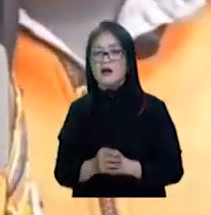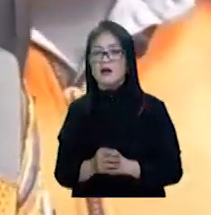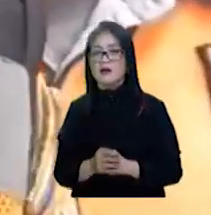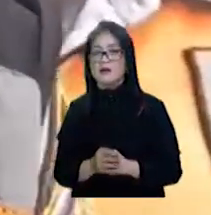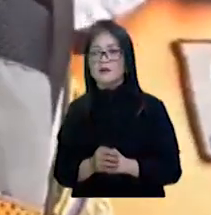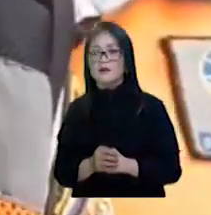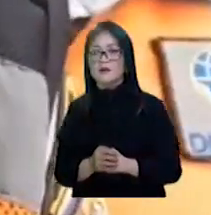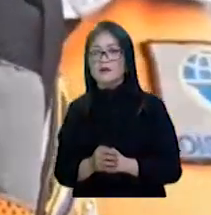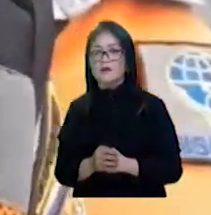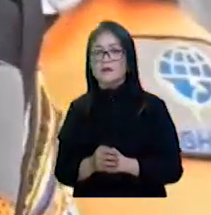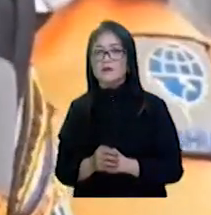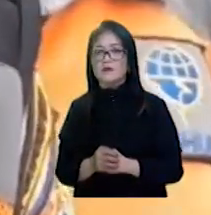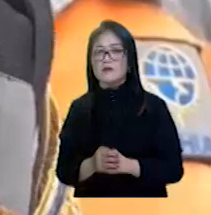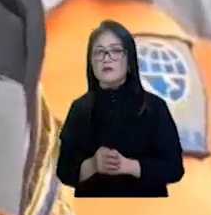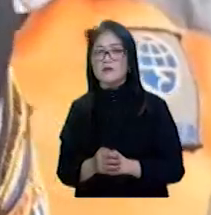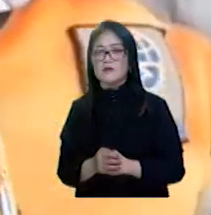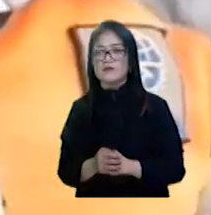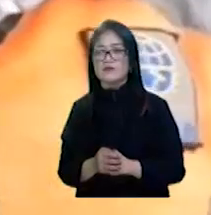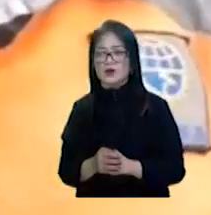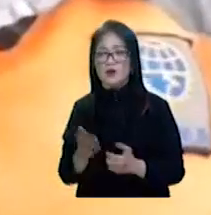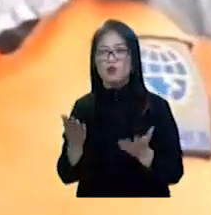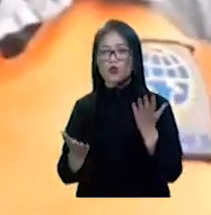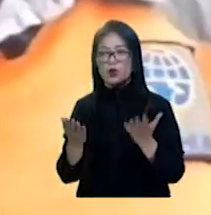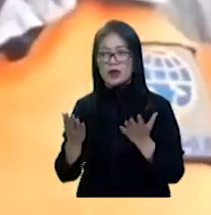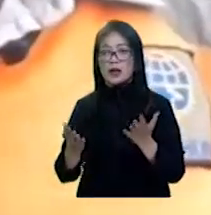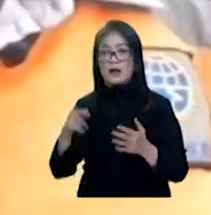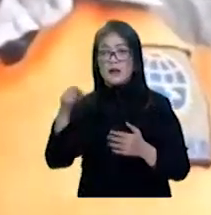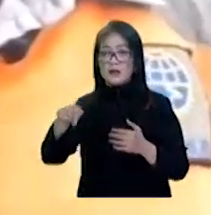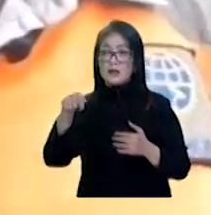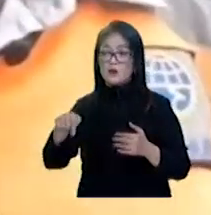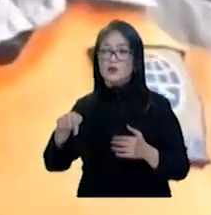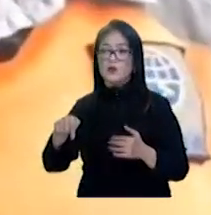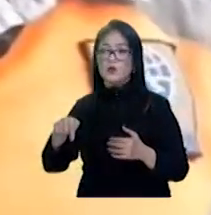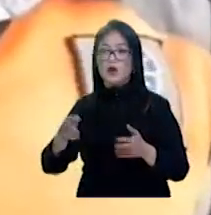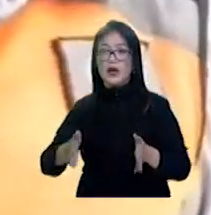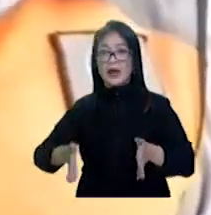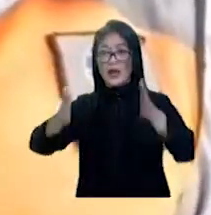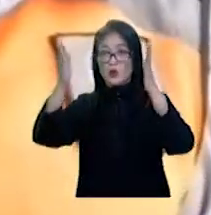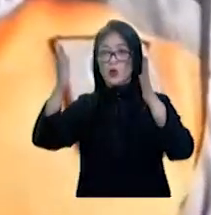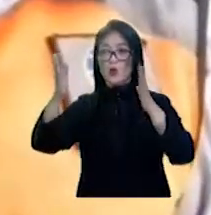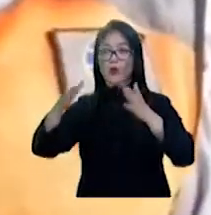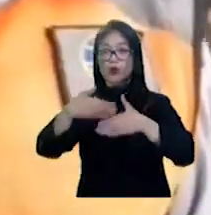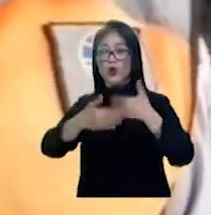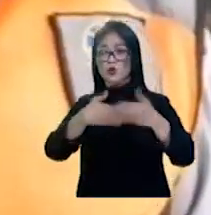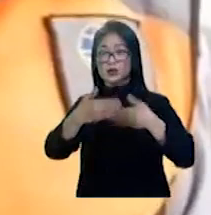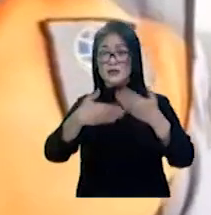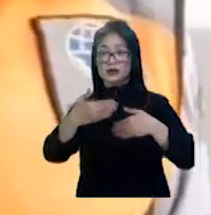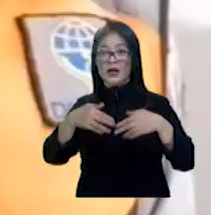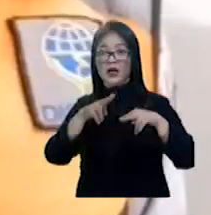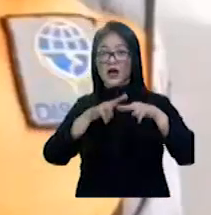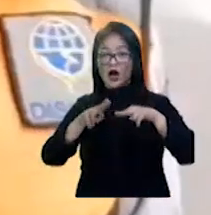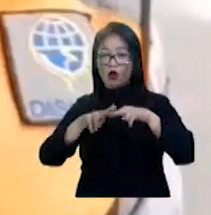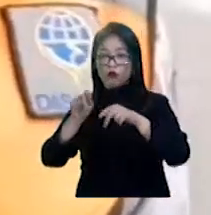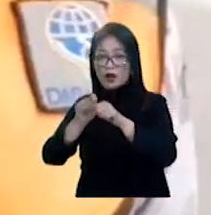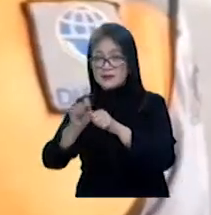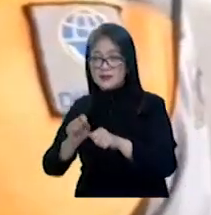Kemungkinan karena pihak dari gedung yang sedang dalam tahap renovasi dan tidak memungkinkannya kendaraan di